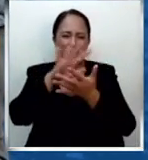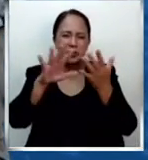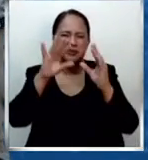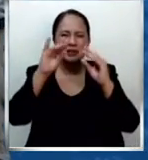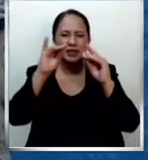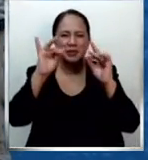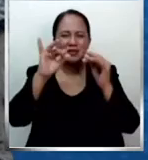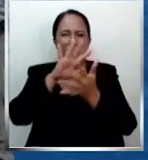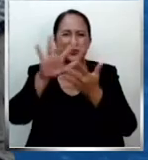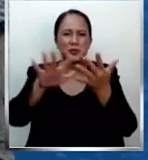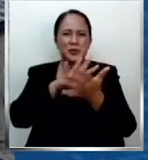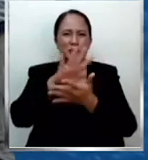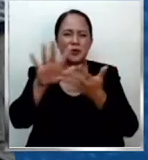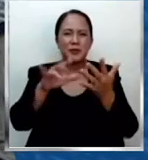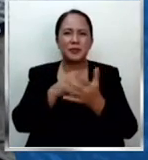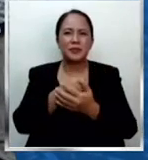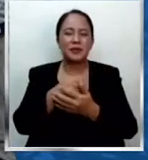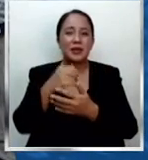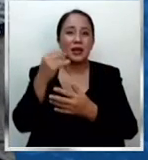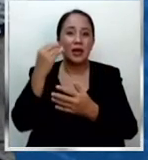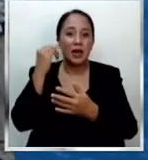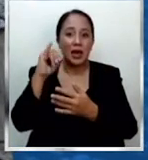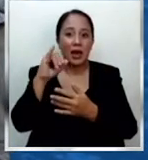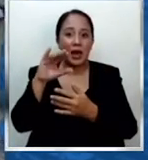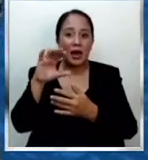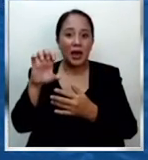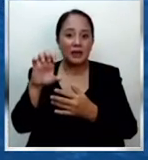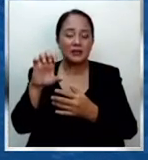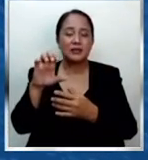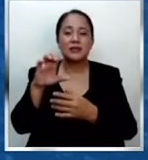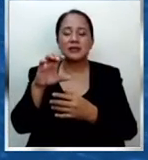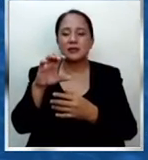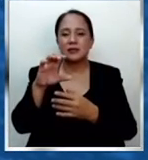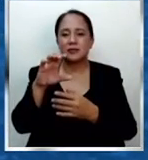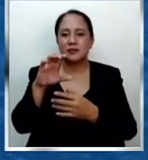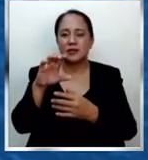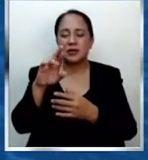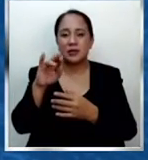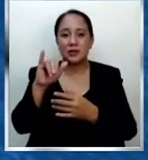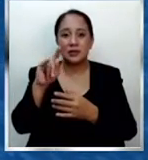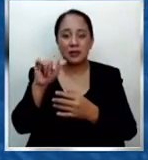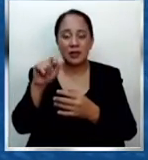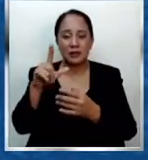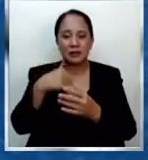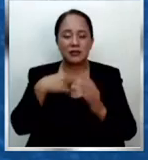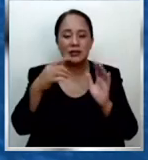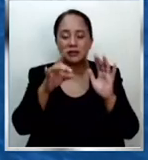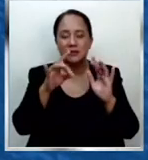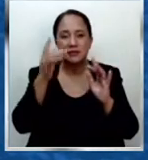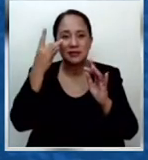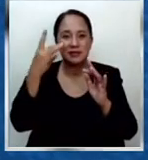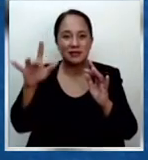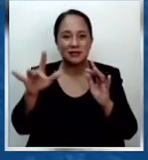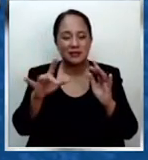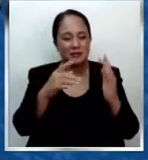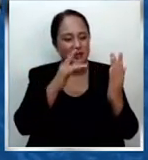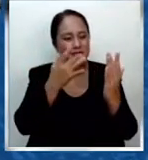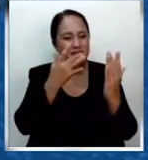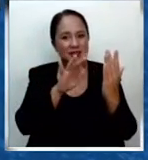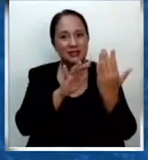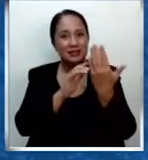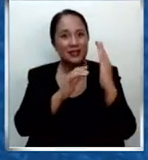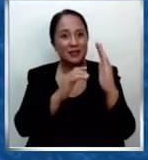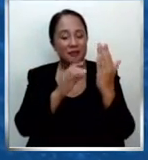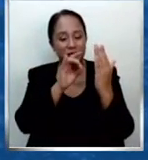dahil gawa sa ice crystals, itong mga cirrus clouds, nagre-reflect po yung sikat ng araw, kaya nabubuo yung halo. Hindi katulad ng